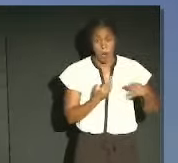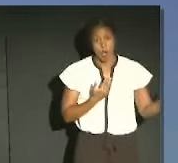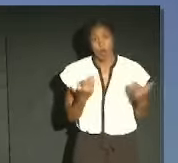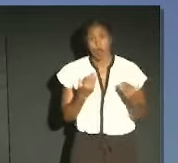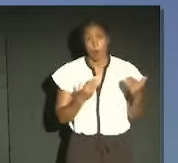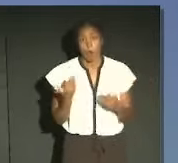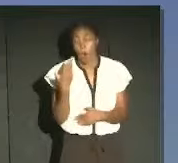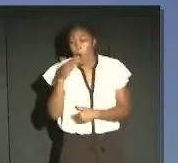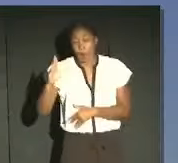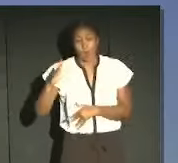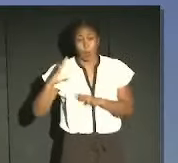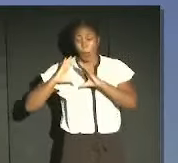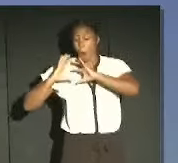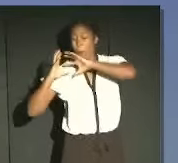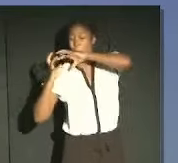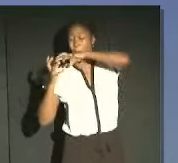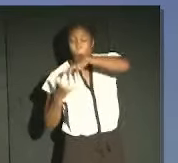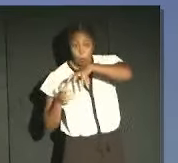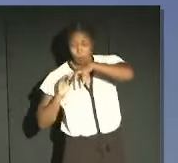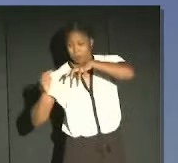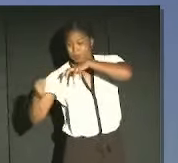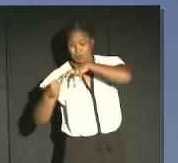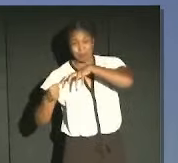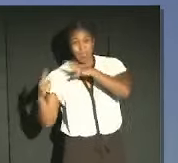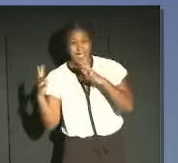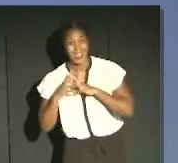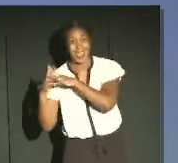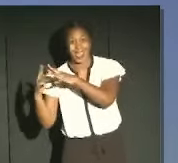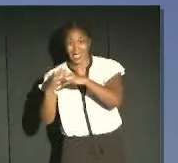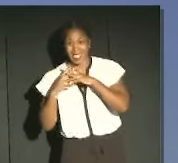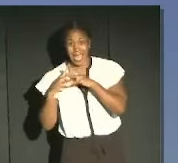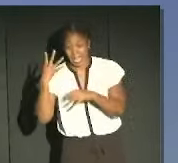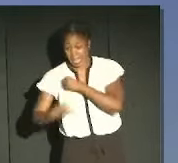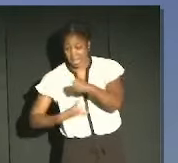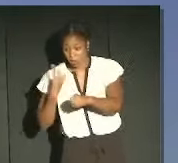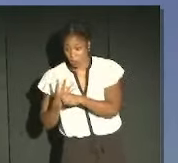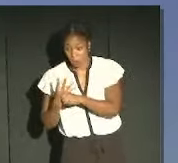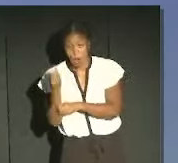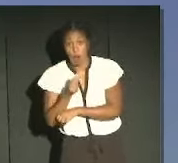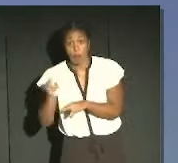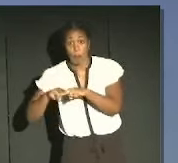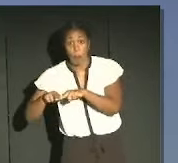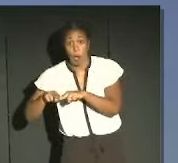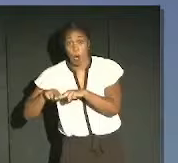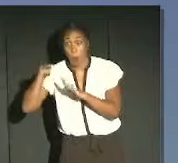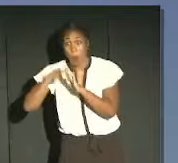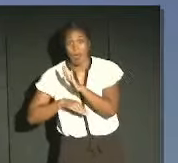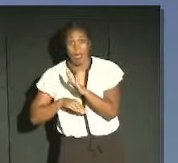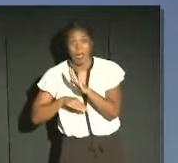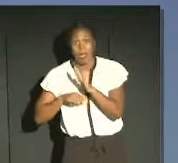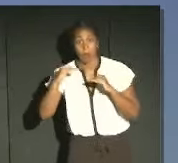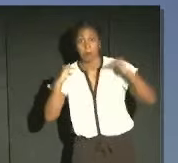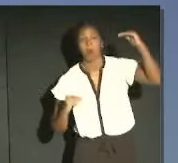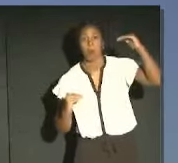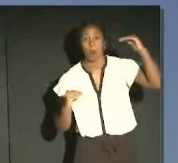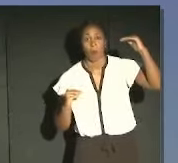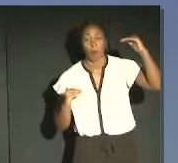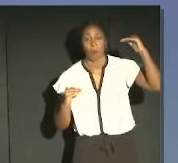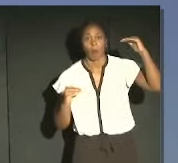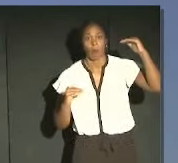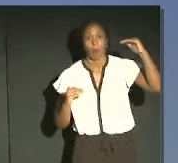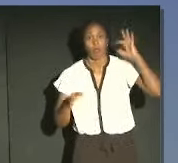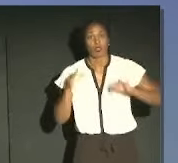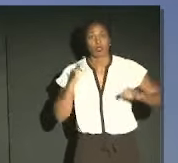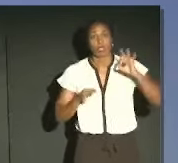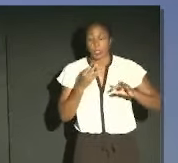dans tous les conflits du monde en 4 ans le 26 janvier la Cour internationale de justice a rendu une décision historique